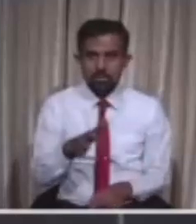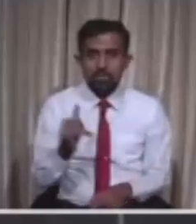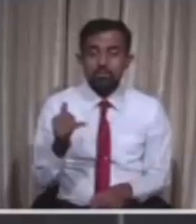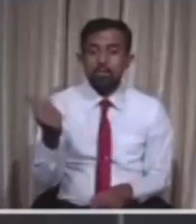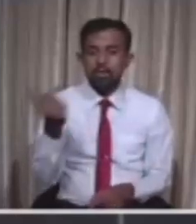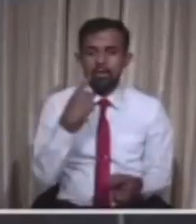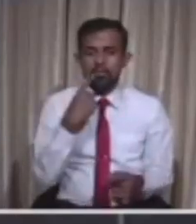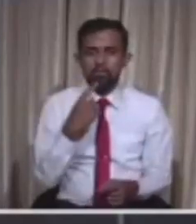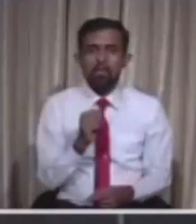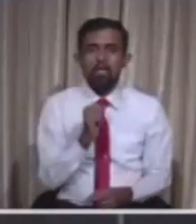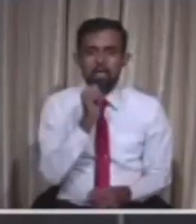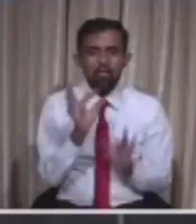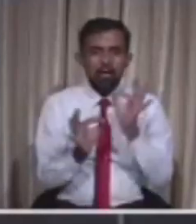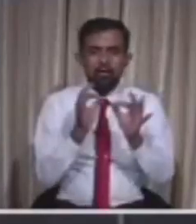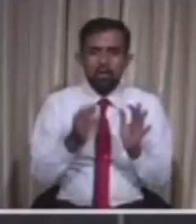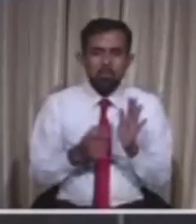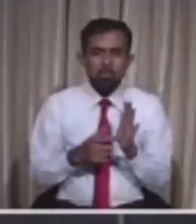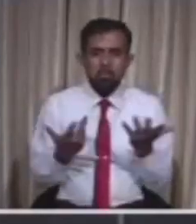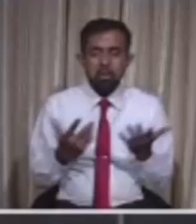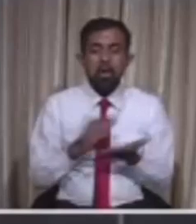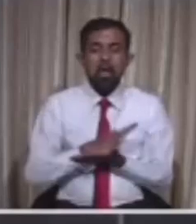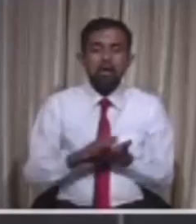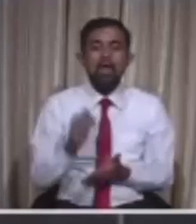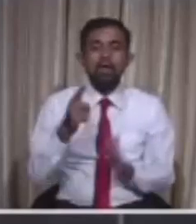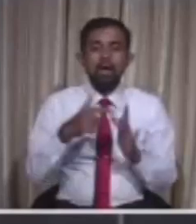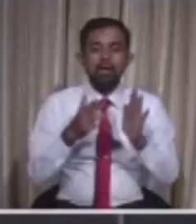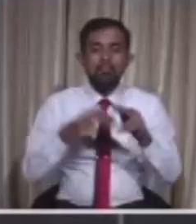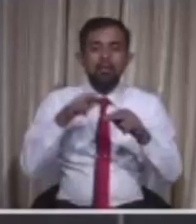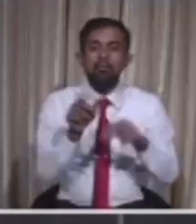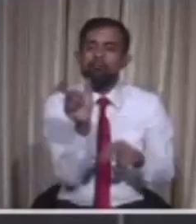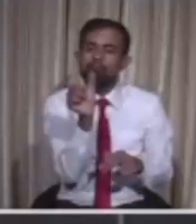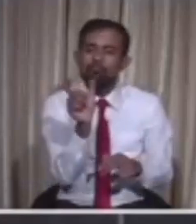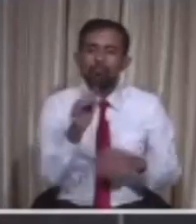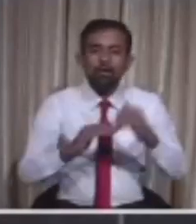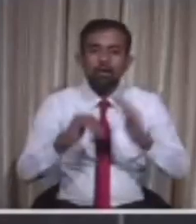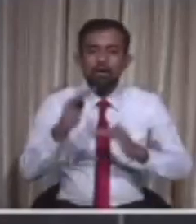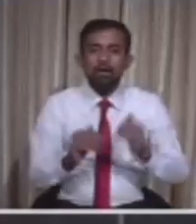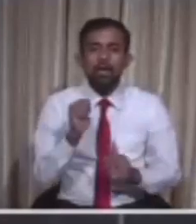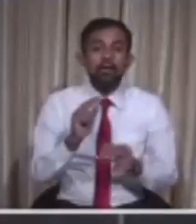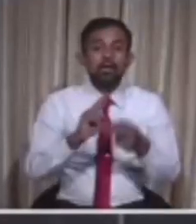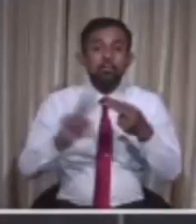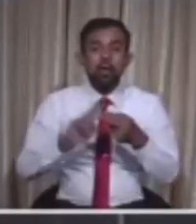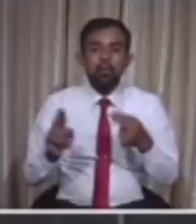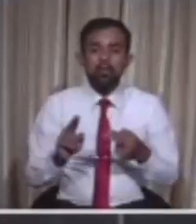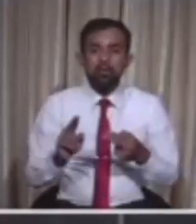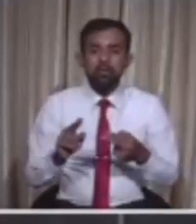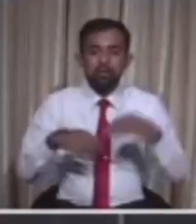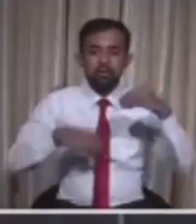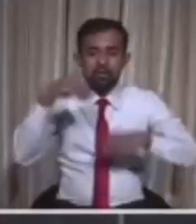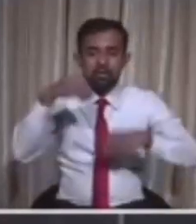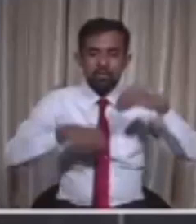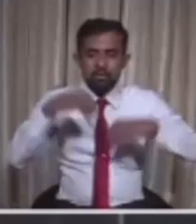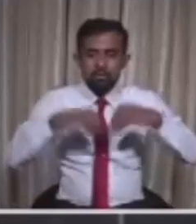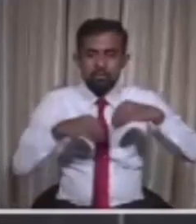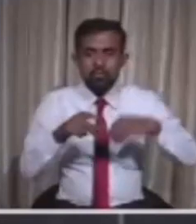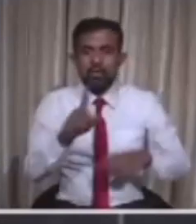කිව්වා, ඇත්ත කතා කරන්න මම බය නැහැ හර්ෂ, ඇයි ඔය IMF කියන වචනේ පාවිච්චි කරන්නේ? ඔක පාවිච්චි කරන්න එපා. දේශපාලන